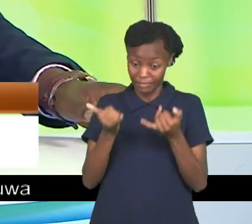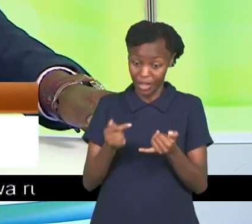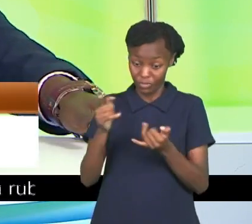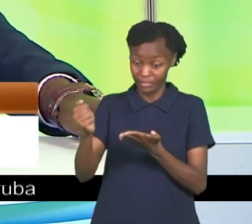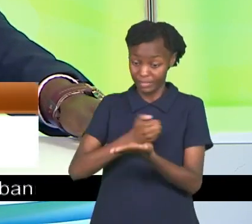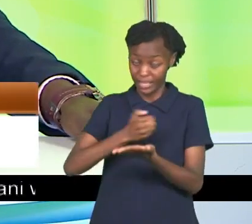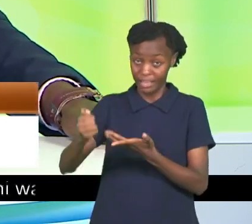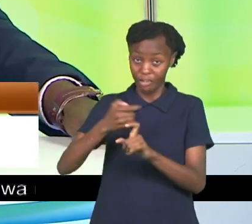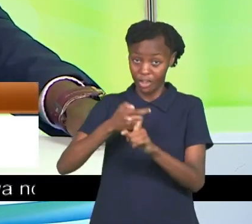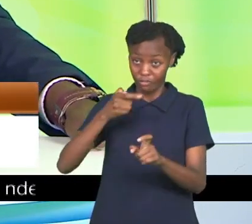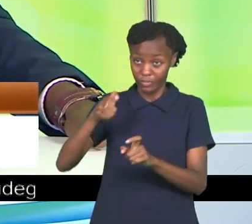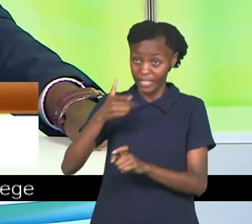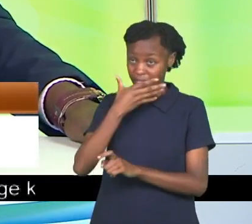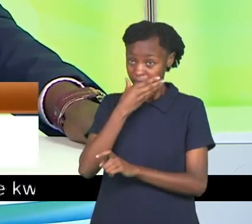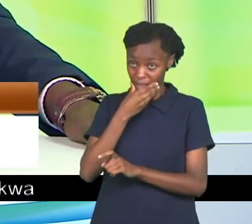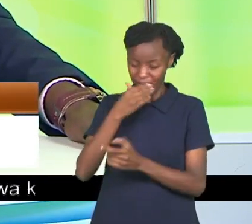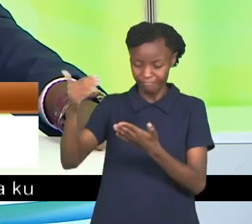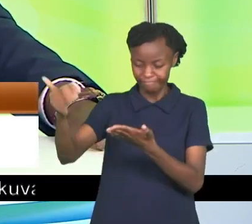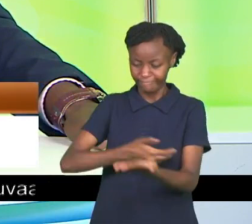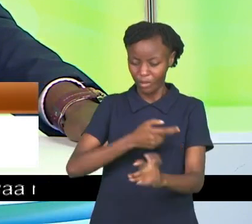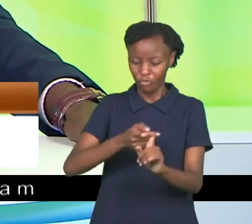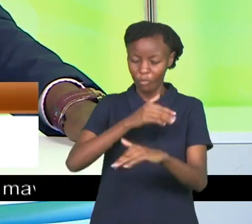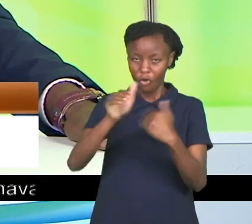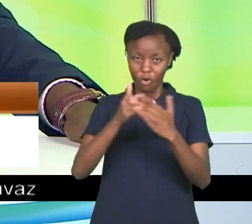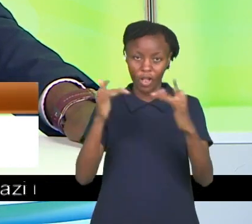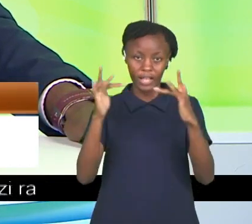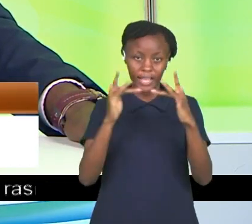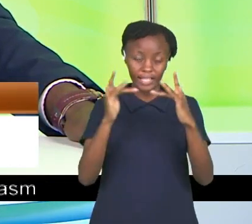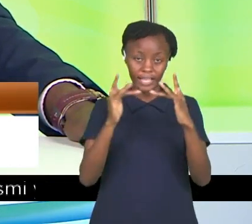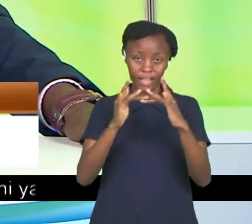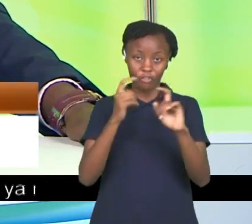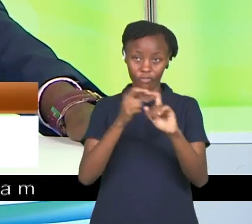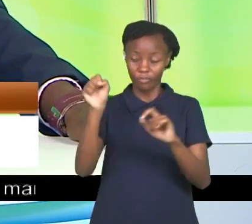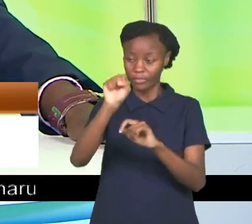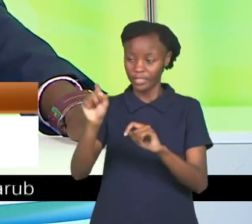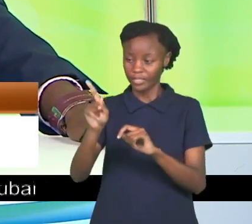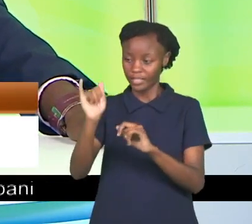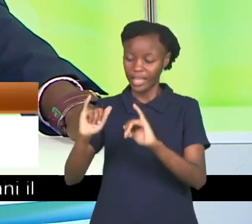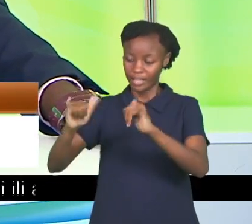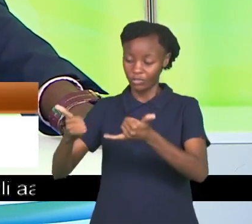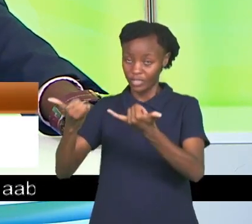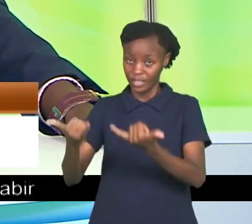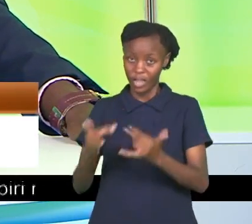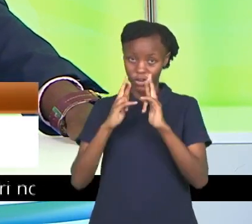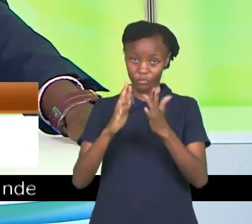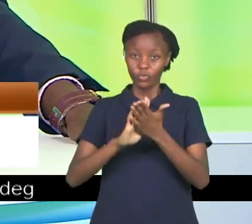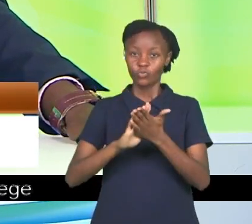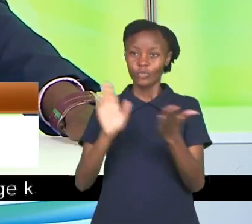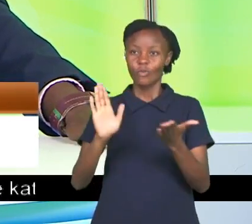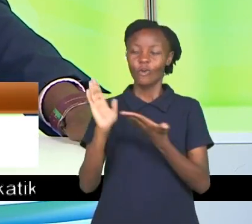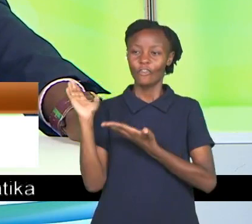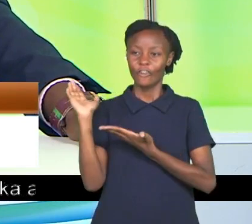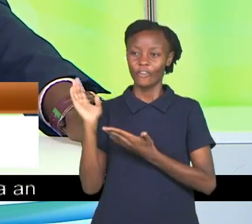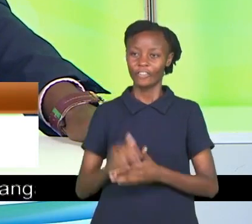Sky News kuhusiana na jamaa huyo imeondolewa kwenye mtandao wa Sky News. Mwanahabari wetu mtafiti Giverson Maina analichanganua hili kwa undani